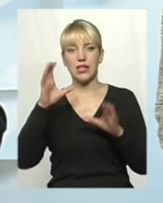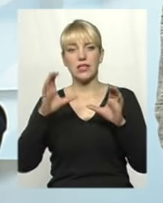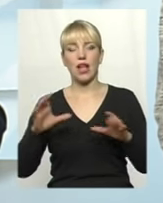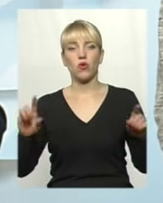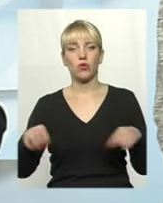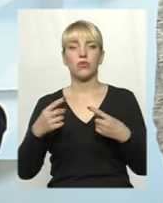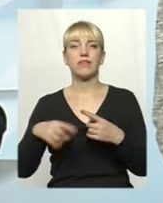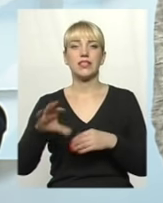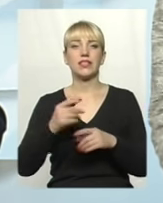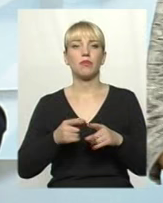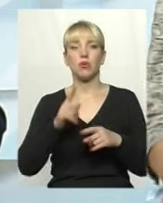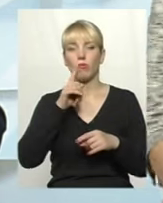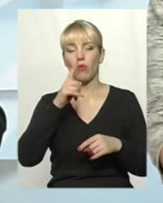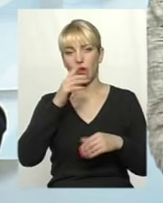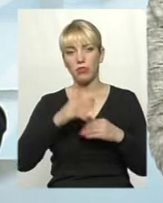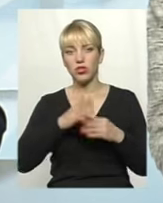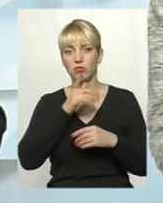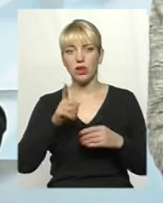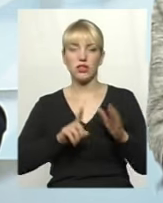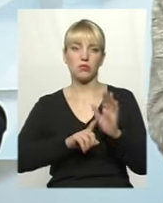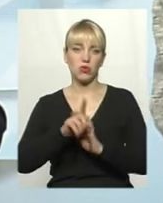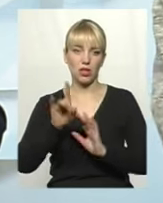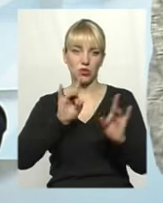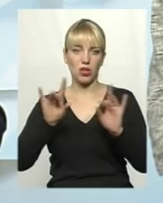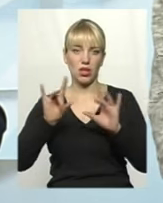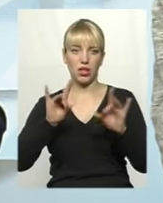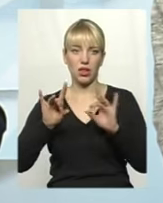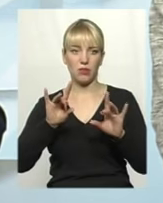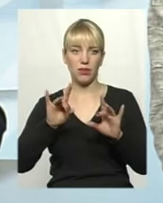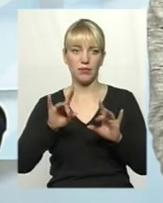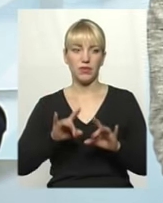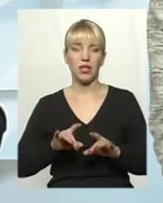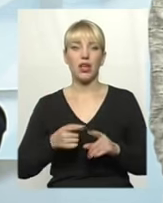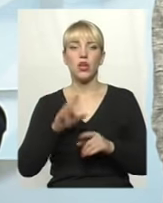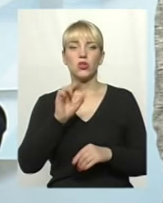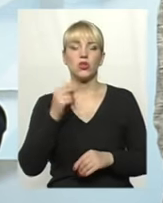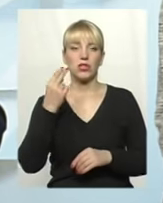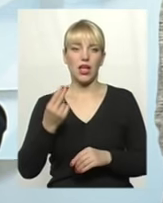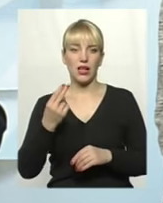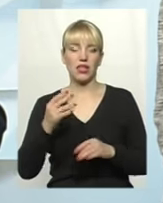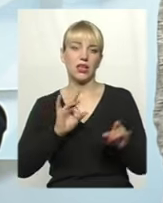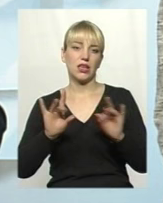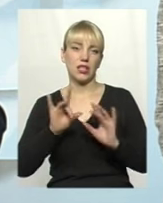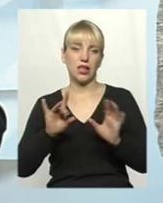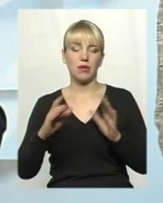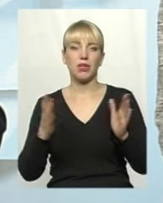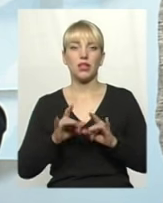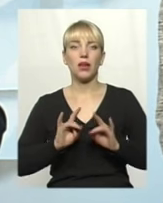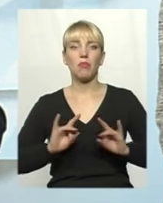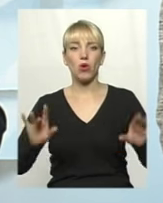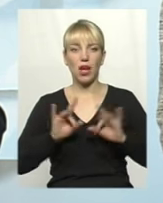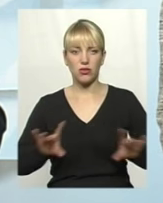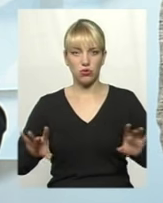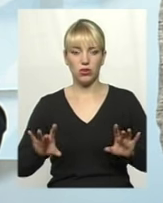говоритимемо найближчим часом. Та спочатку рекламний ролик, власне, соціальний ролик, який пояснює, що